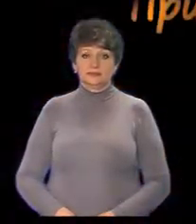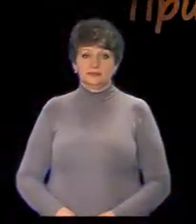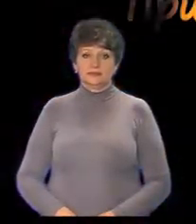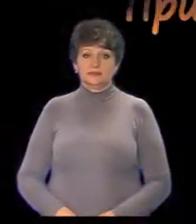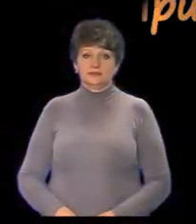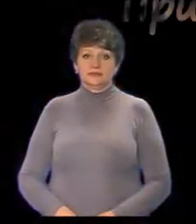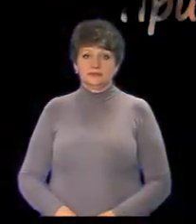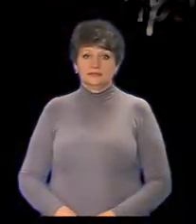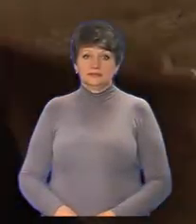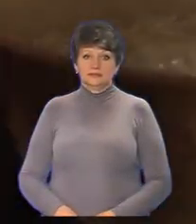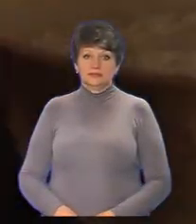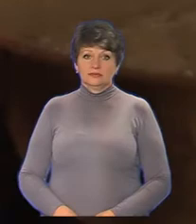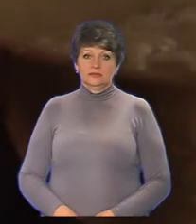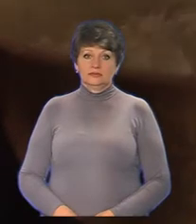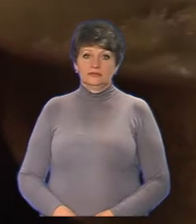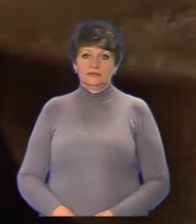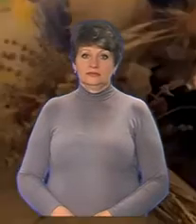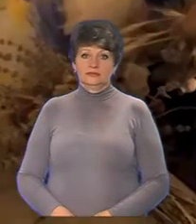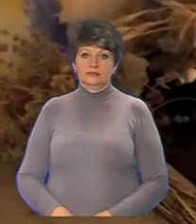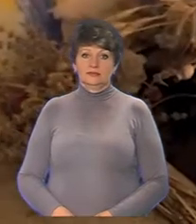Пригоди кличуть.